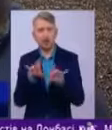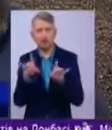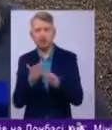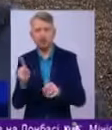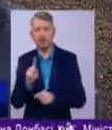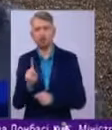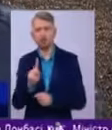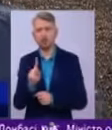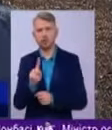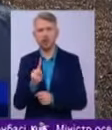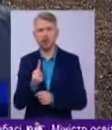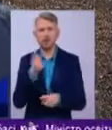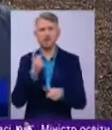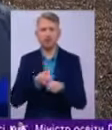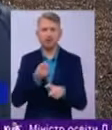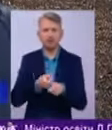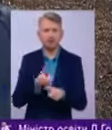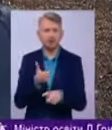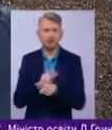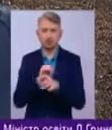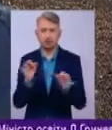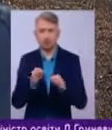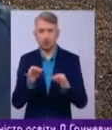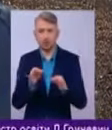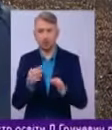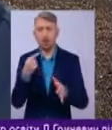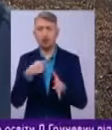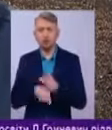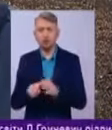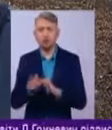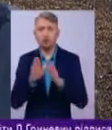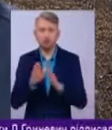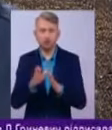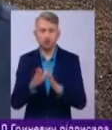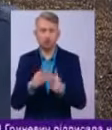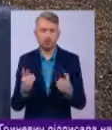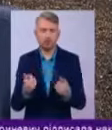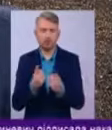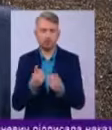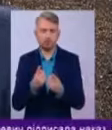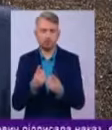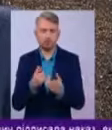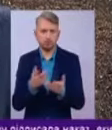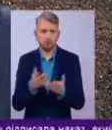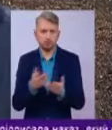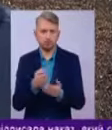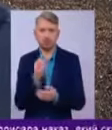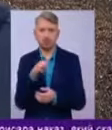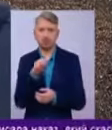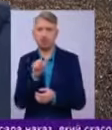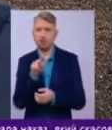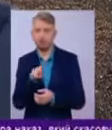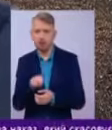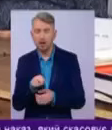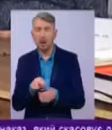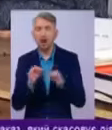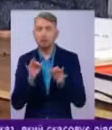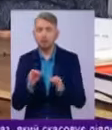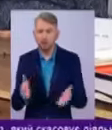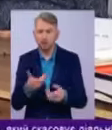що фашисти і більше нічого. Тобто виключно штампами. Тому що правда, вона б, звичайно, піднімала б дуже багато